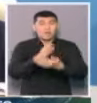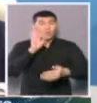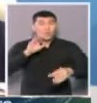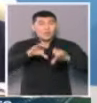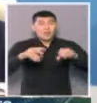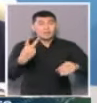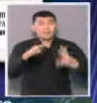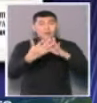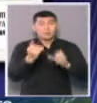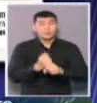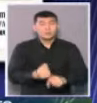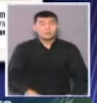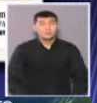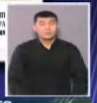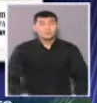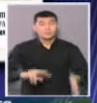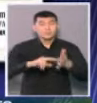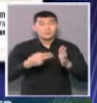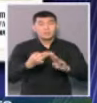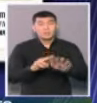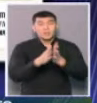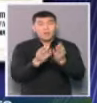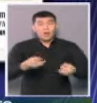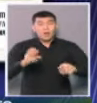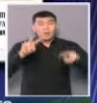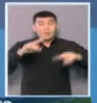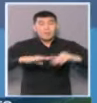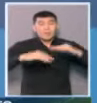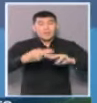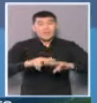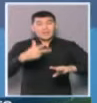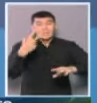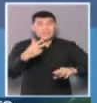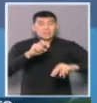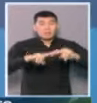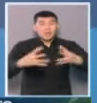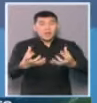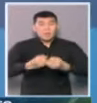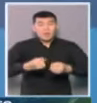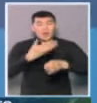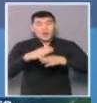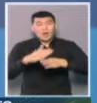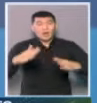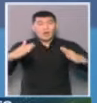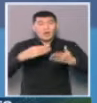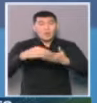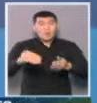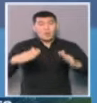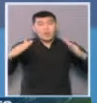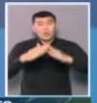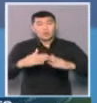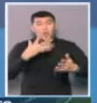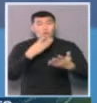2 селах. В рамках проекта с дипломом в село в прошлом году 3 специалиста получили бюджетные кредиты на приобретение